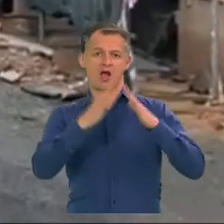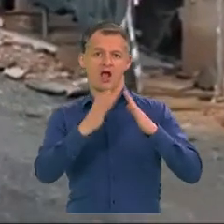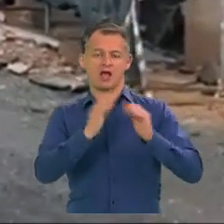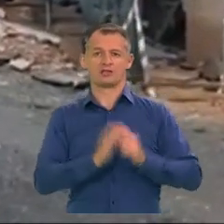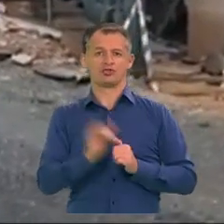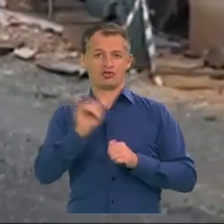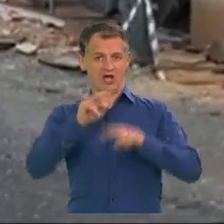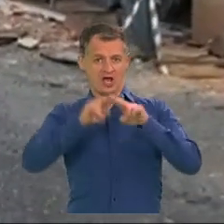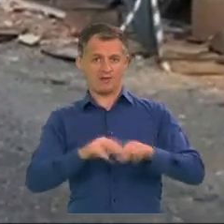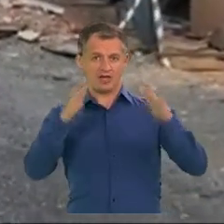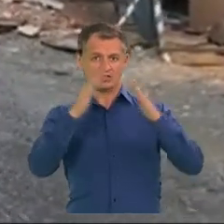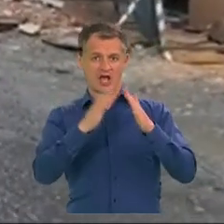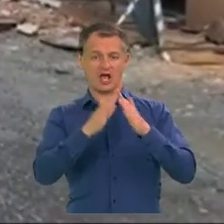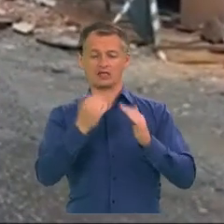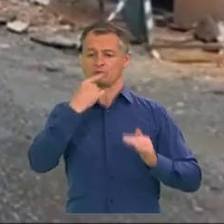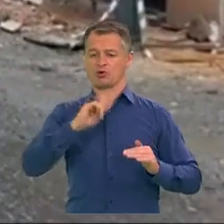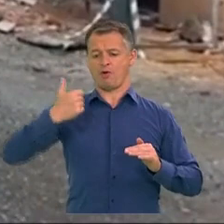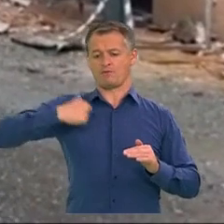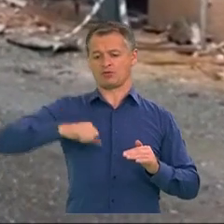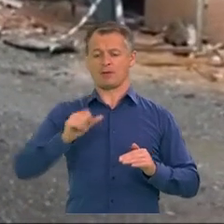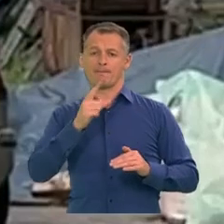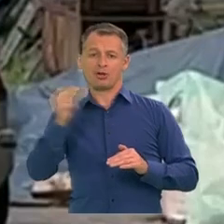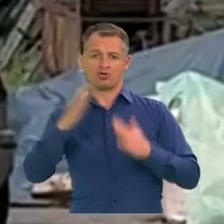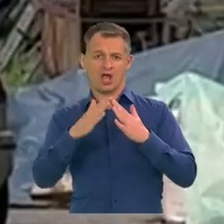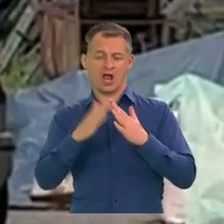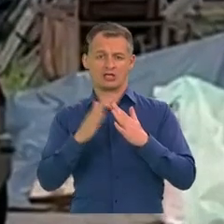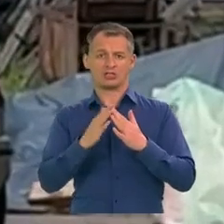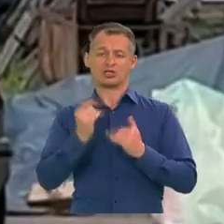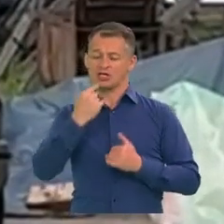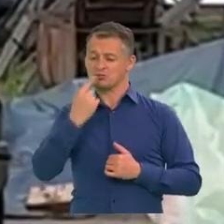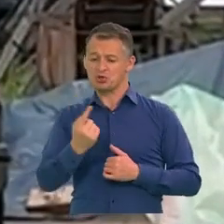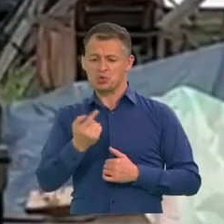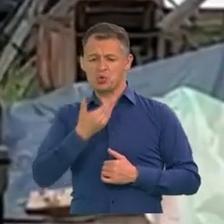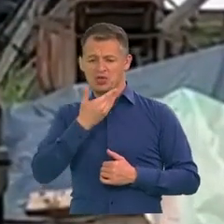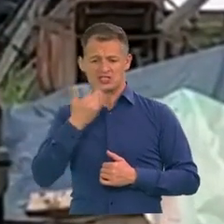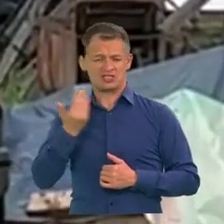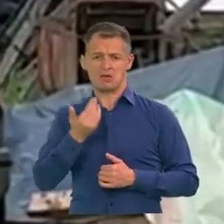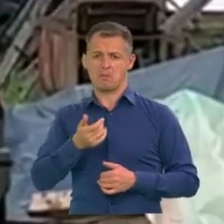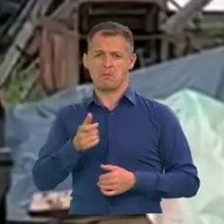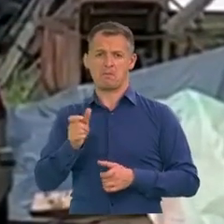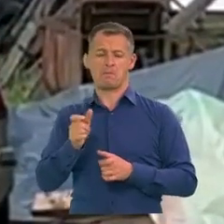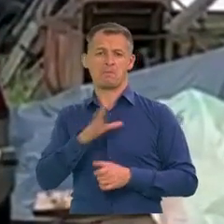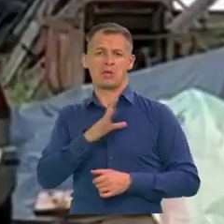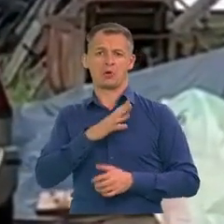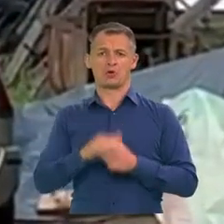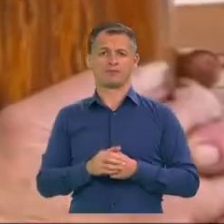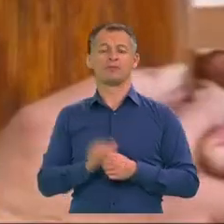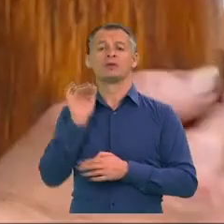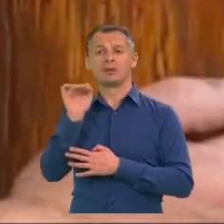care au rămas acasă spun că nu au vrut să-și părăsească gospodăria și consideră că nu există niciun pericol. Nu vi-e teamă,